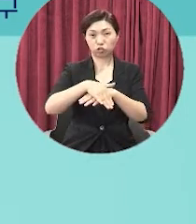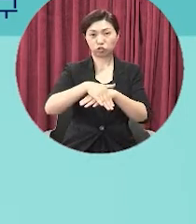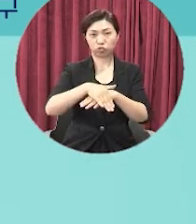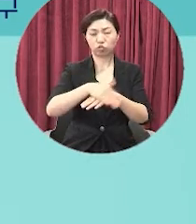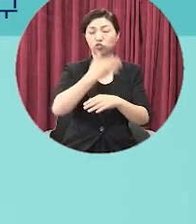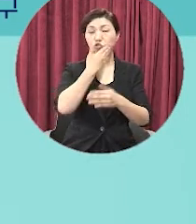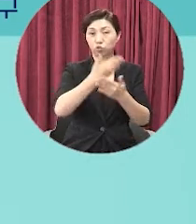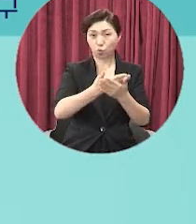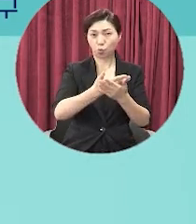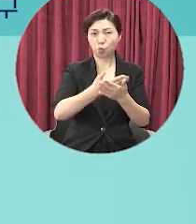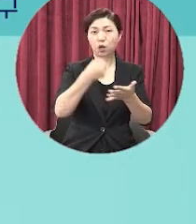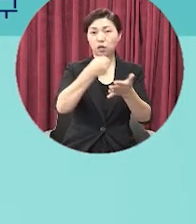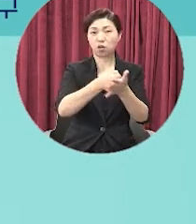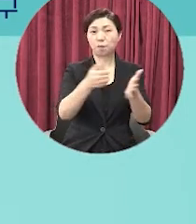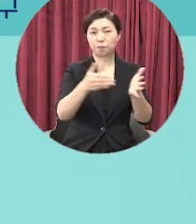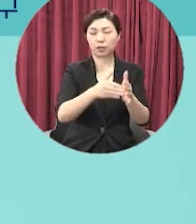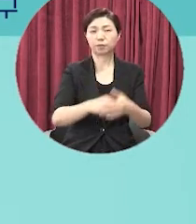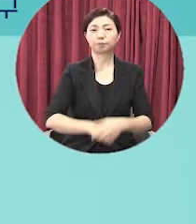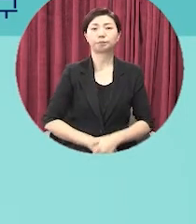중요하겠습니다